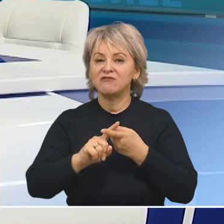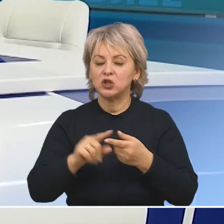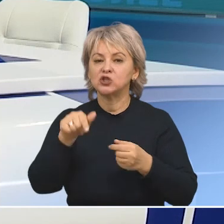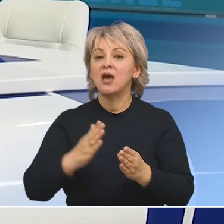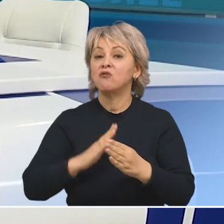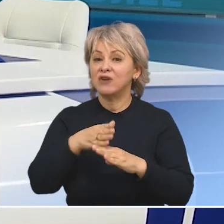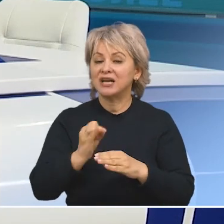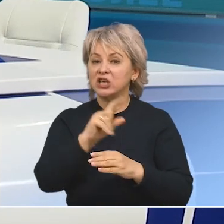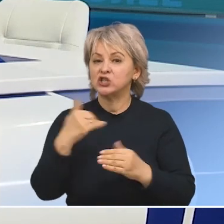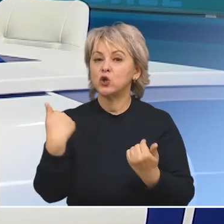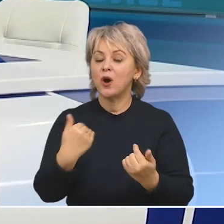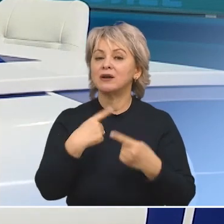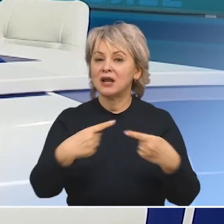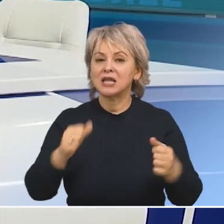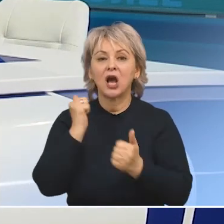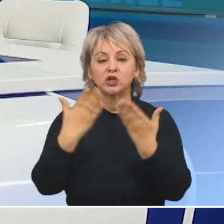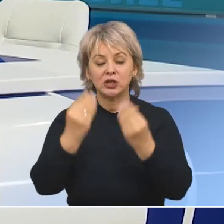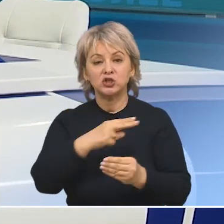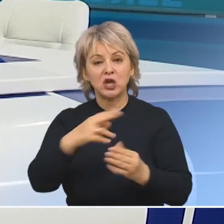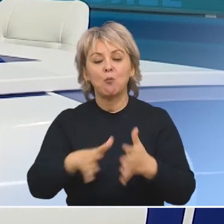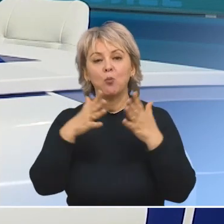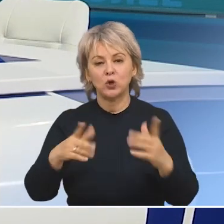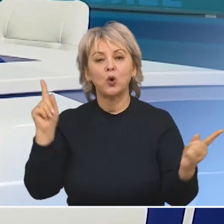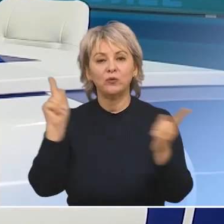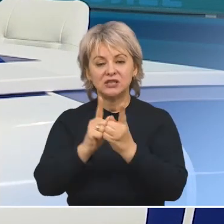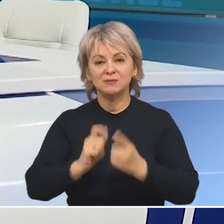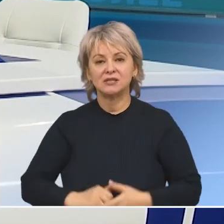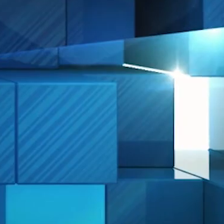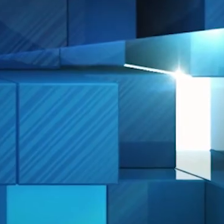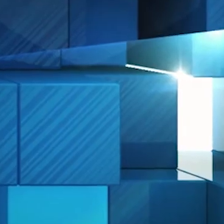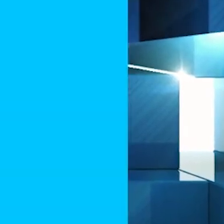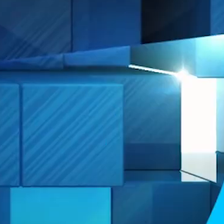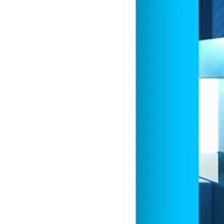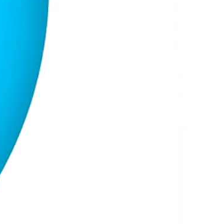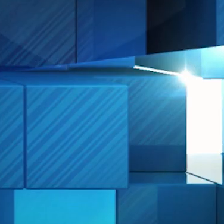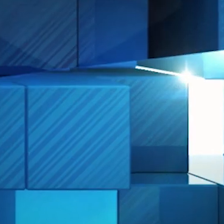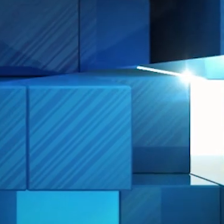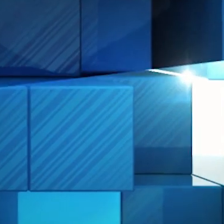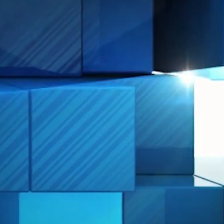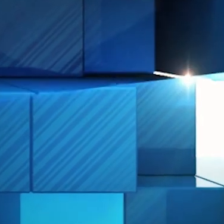коронавирус. Но выходы из нее разные. С каждым днем у нас тем все более. Увидимся.